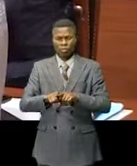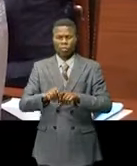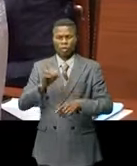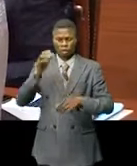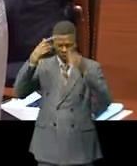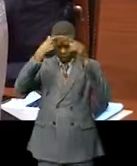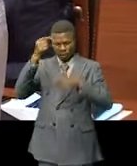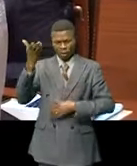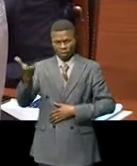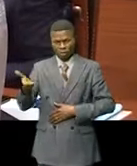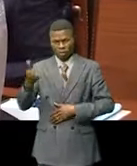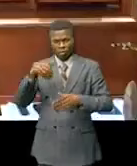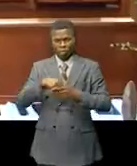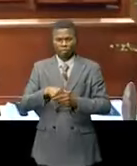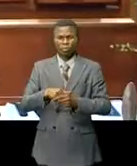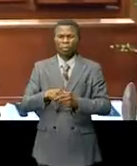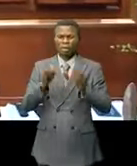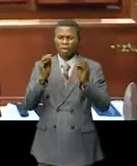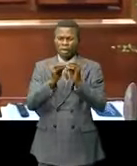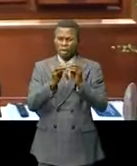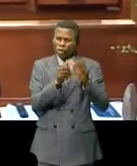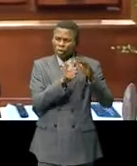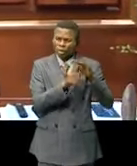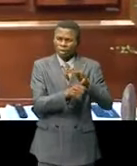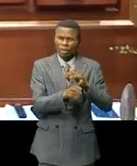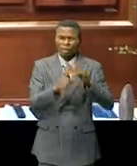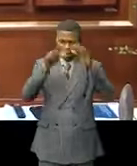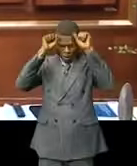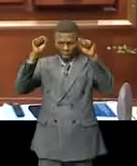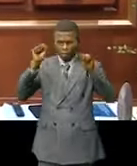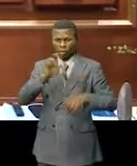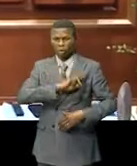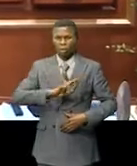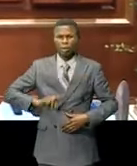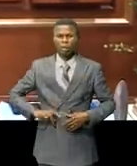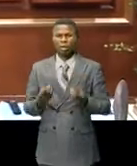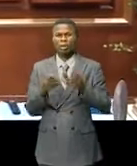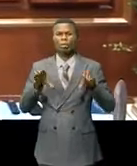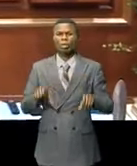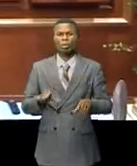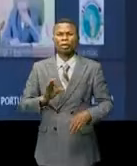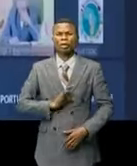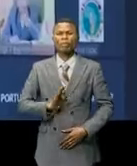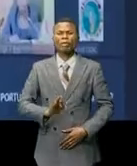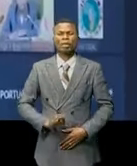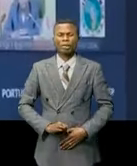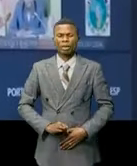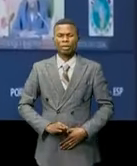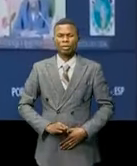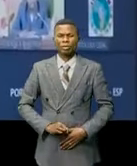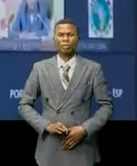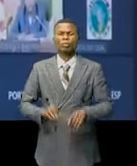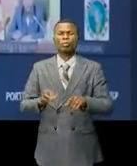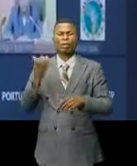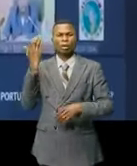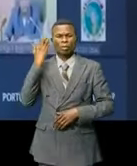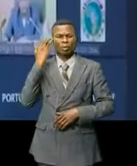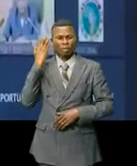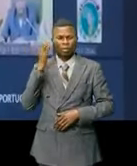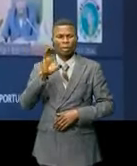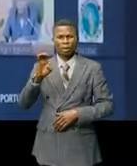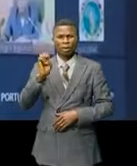Sassou Nguesso. Dans une séance à huis clos, le président de la République démocratique du Congo, Félix-Antoine Tshisekedi, et ses pairs de la CEAC